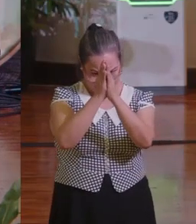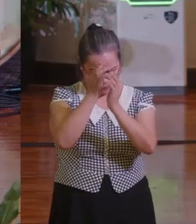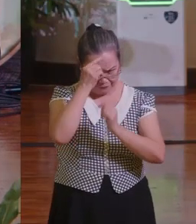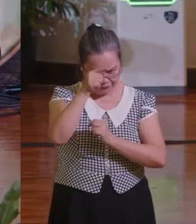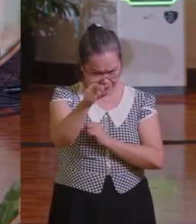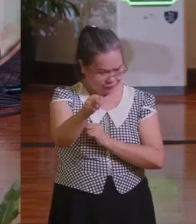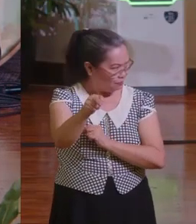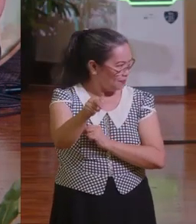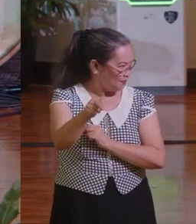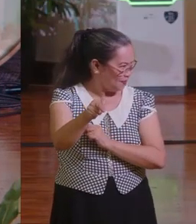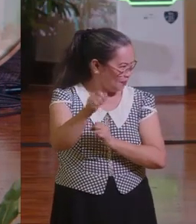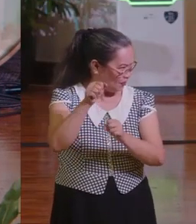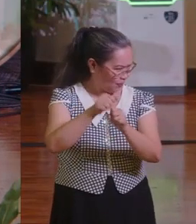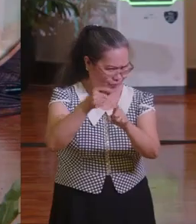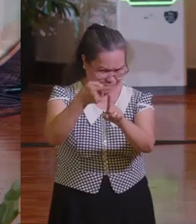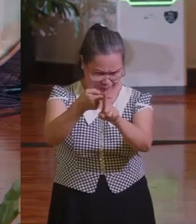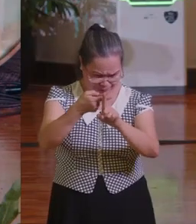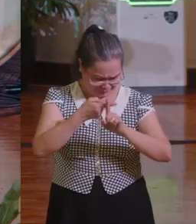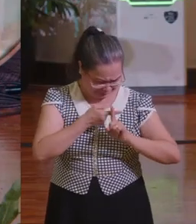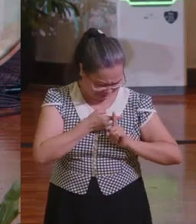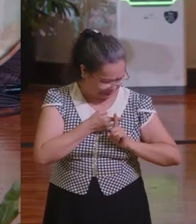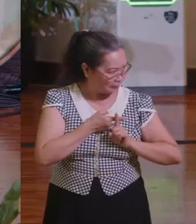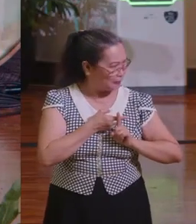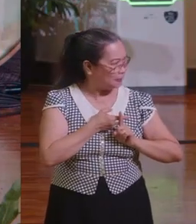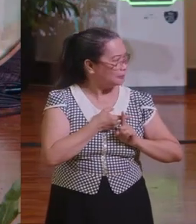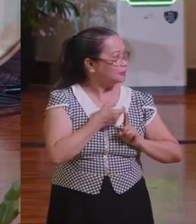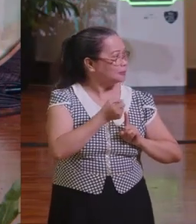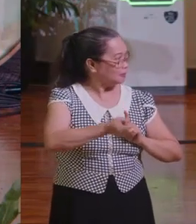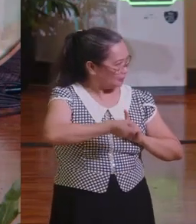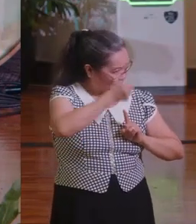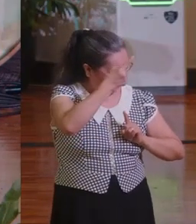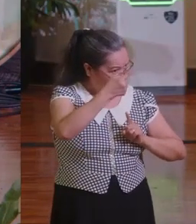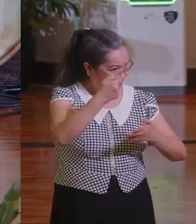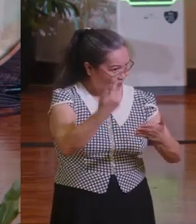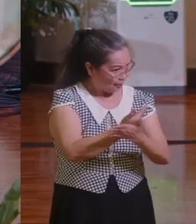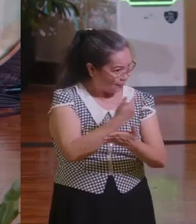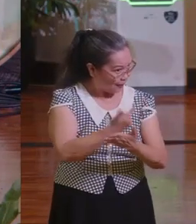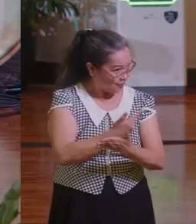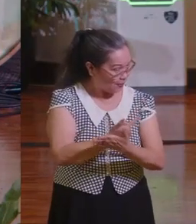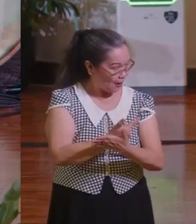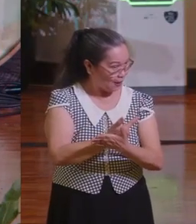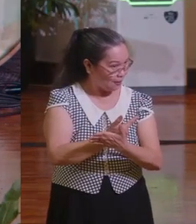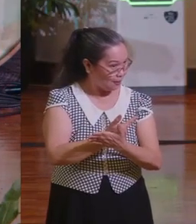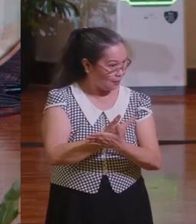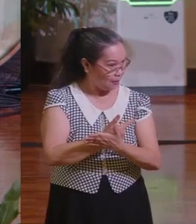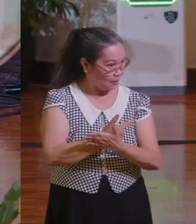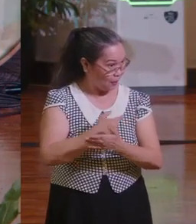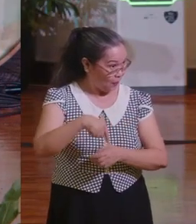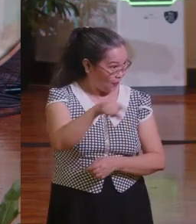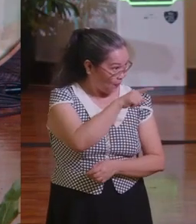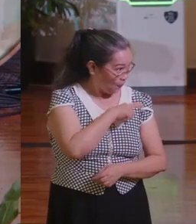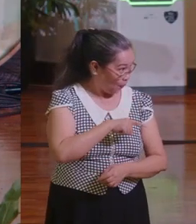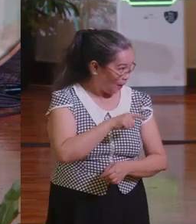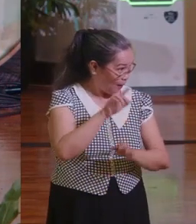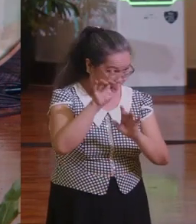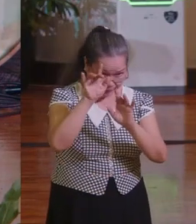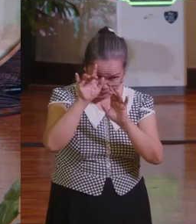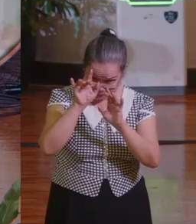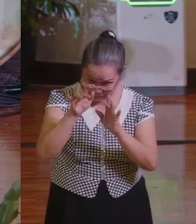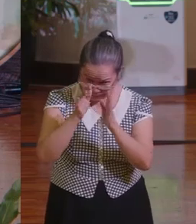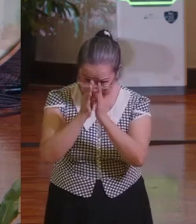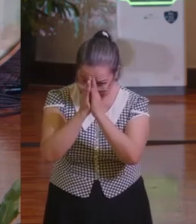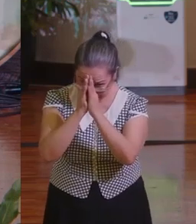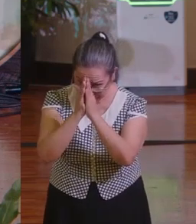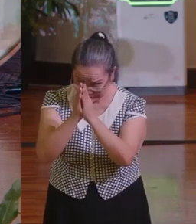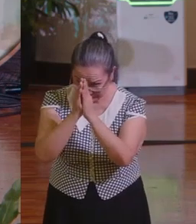para sila ay makaunawa ng gospel? Hindi ba sila ay ating